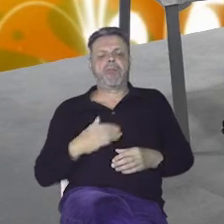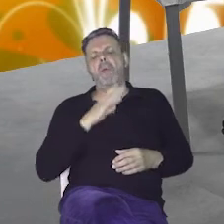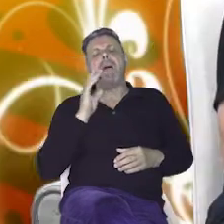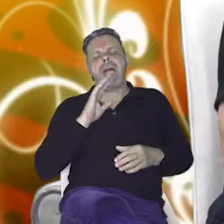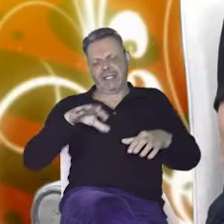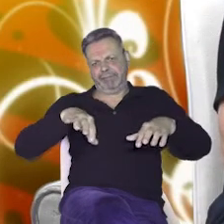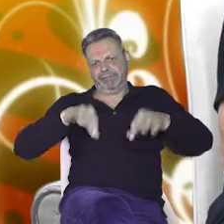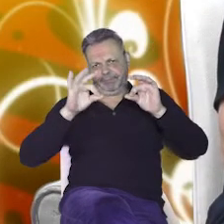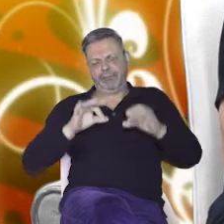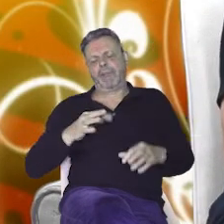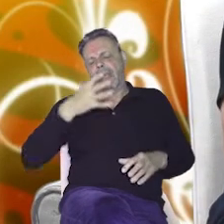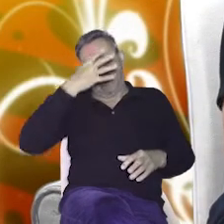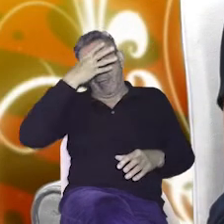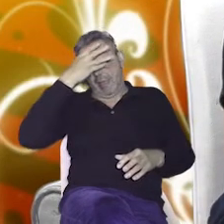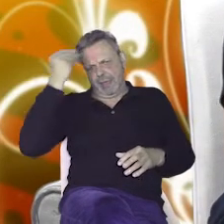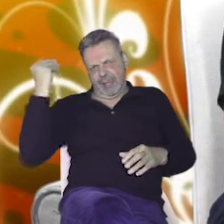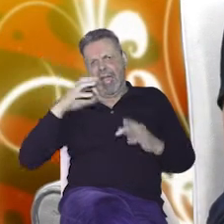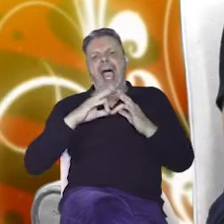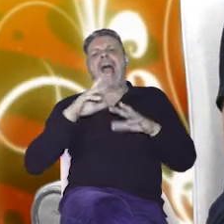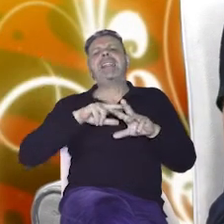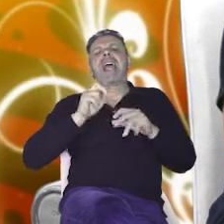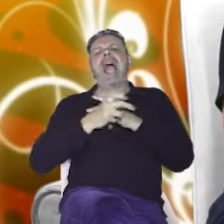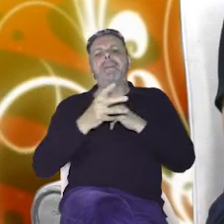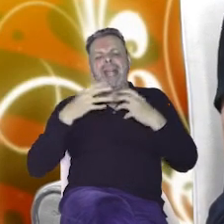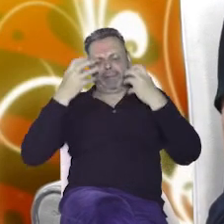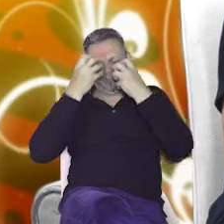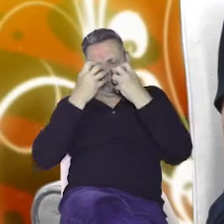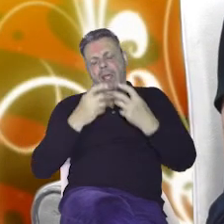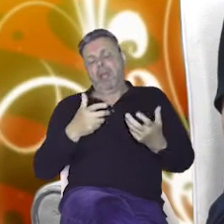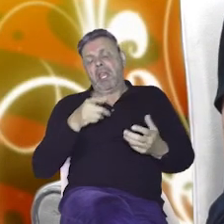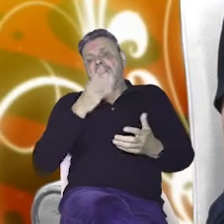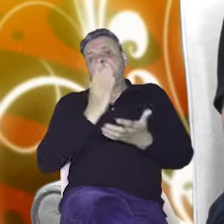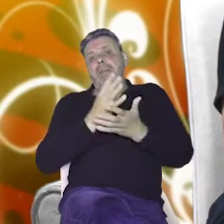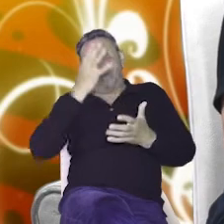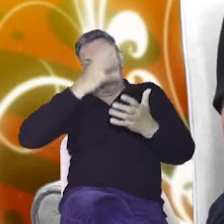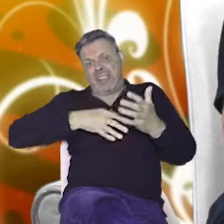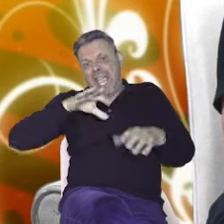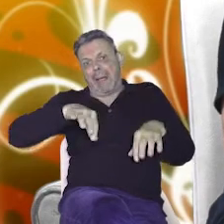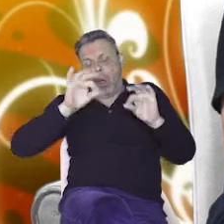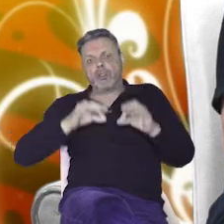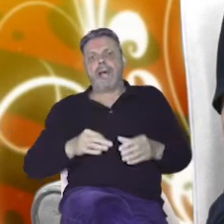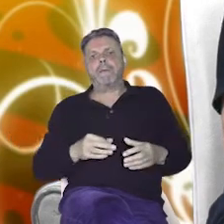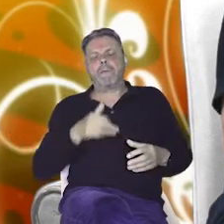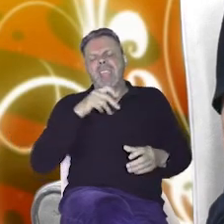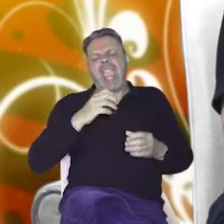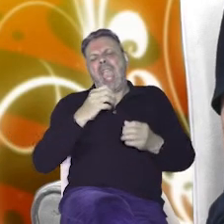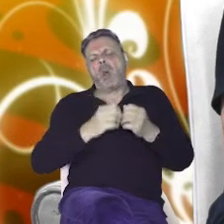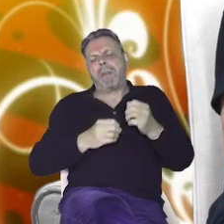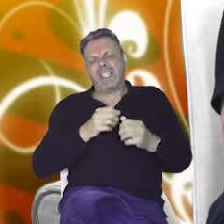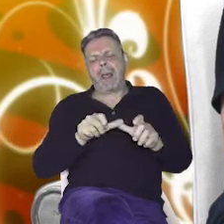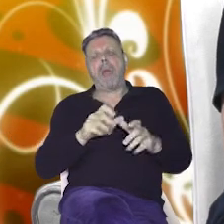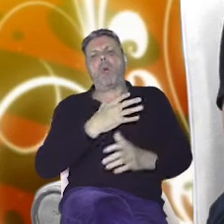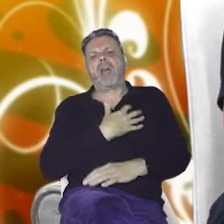dijagnosticirana Alzheimerova demencija. Znači, već sam taj proces dijagnoze Alzheimerove demencije je poprilično kompliciran u